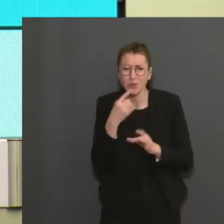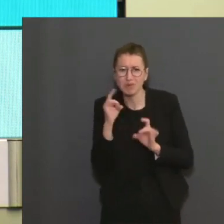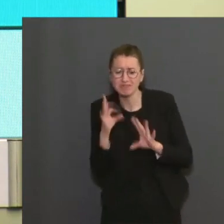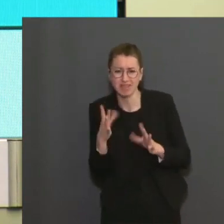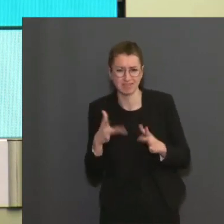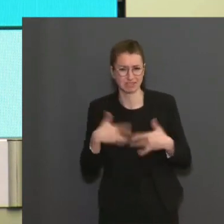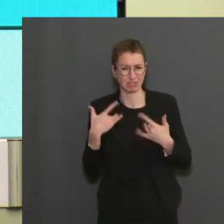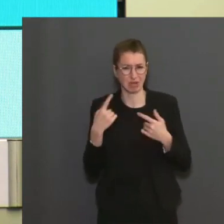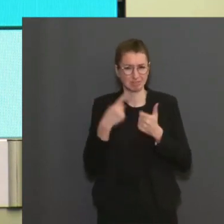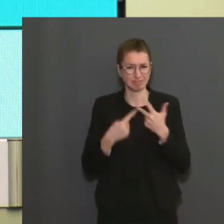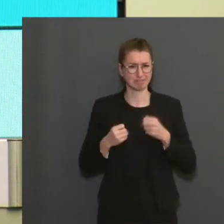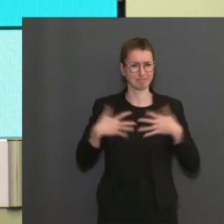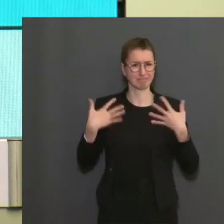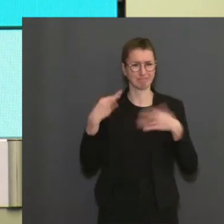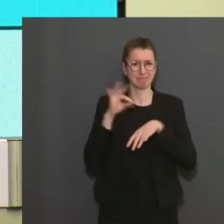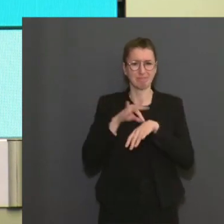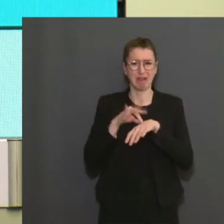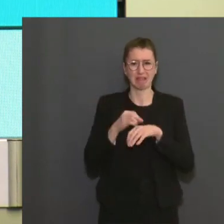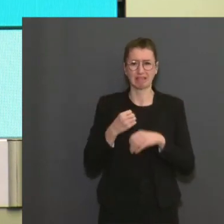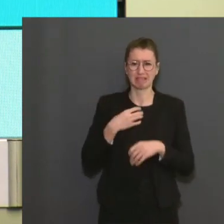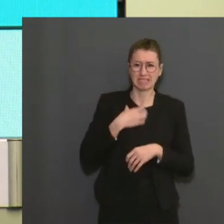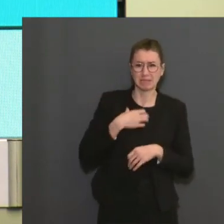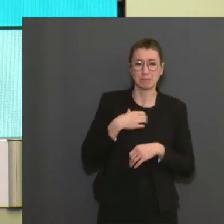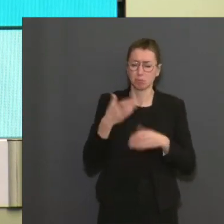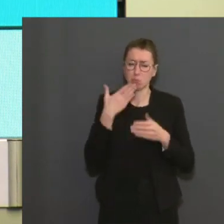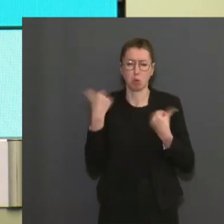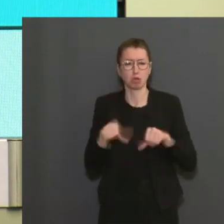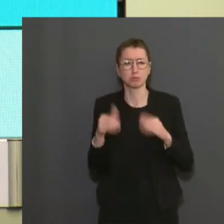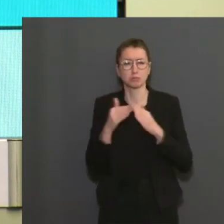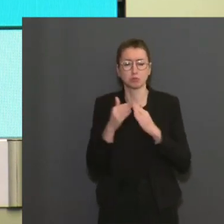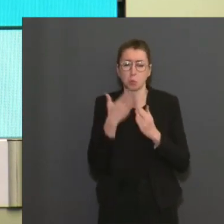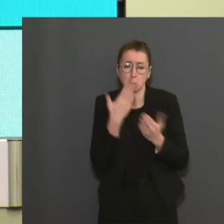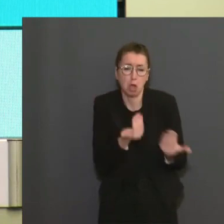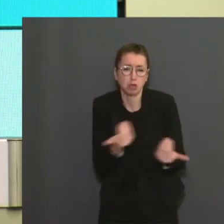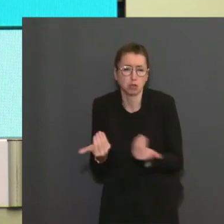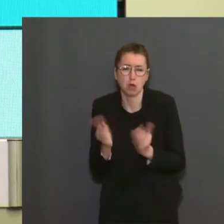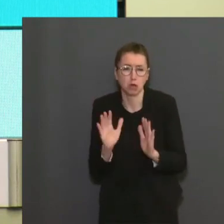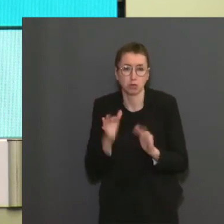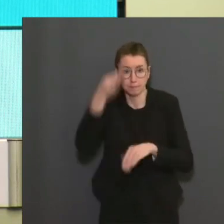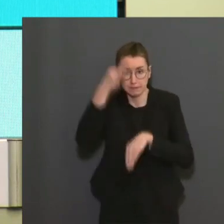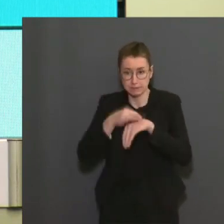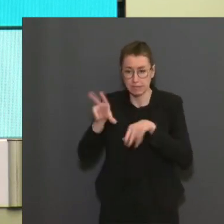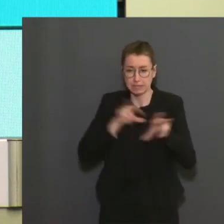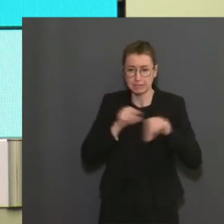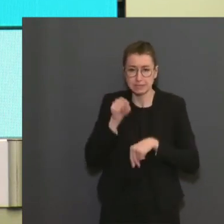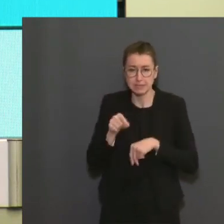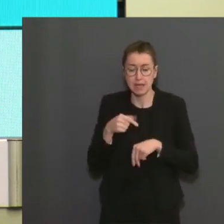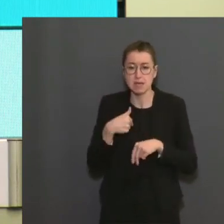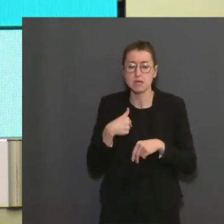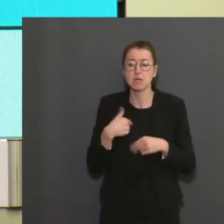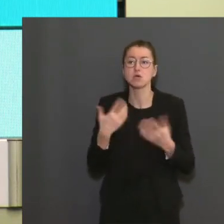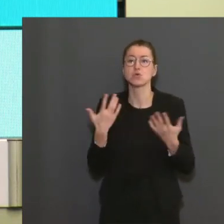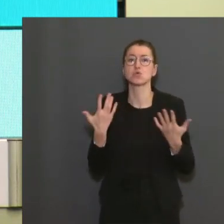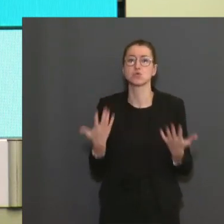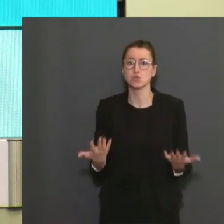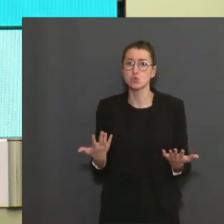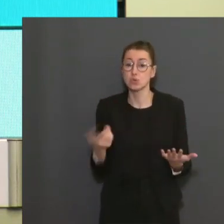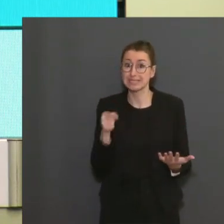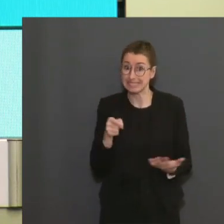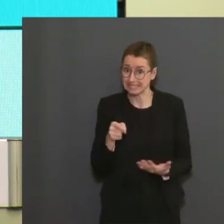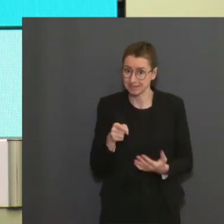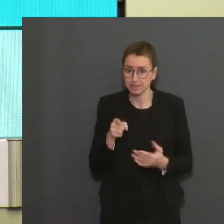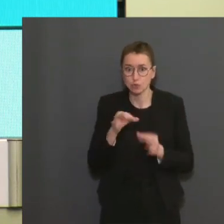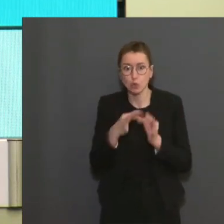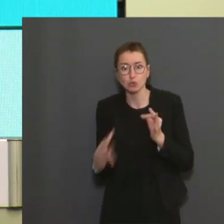suffit d'attendre et ça sera bien comme ça. Et ça, ce n'est pas du tout une bonne idée. Ce n'est pas du tout une bonne idée et on va vous dire